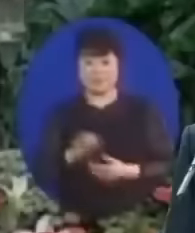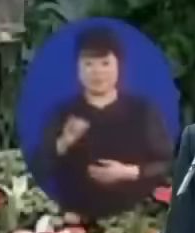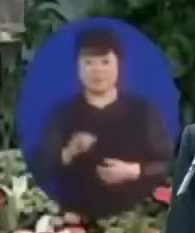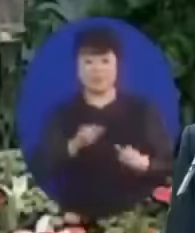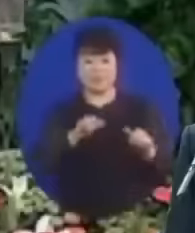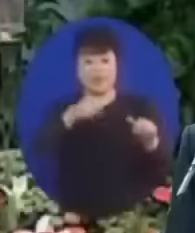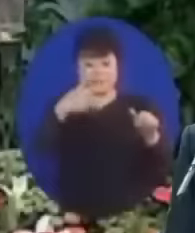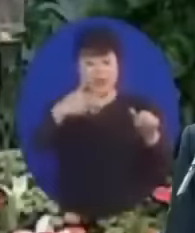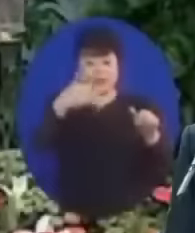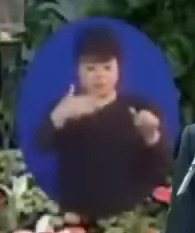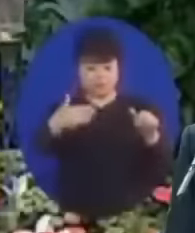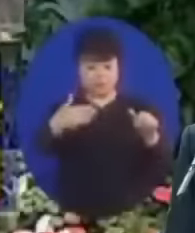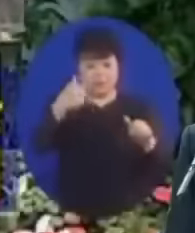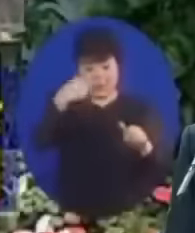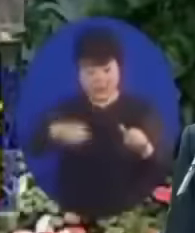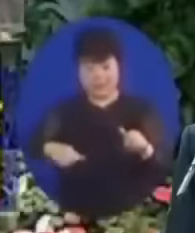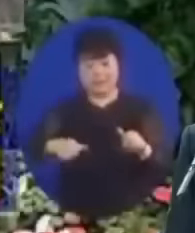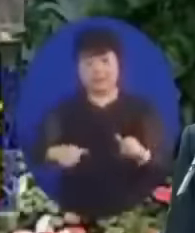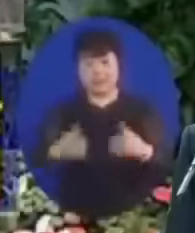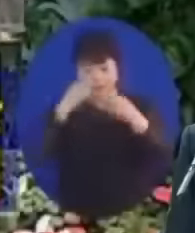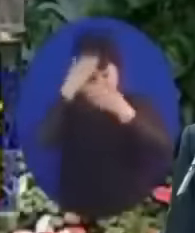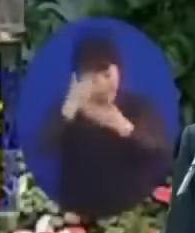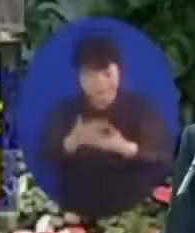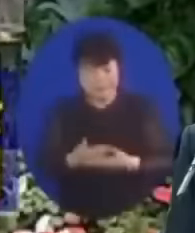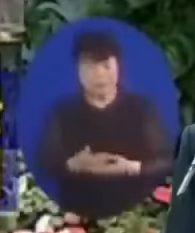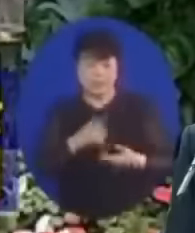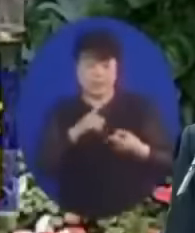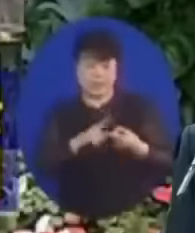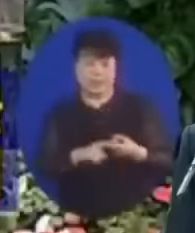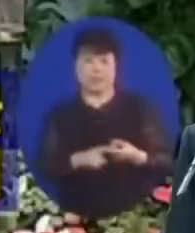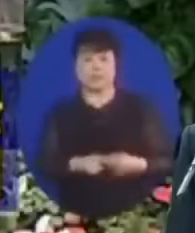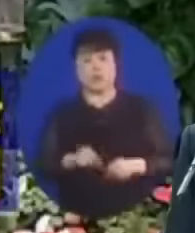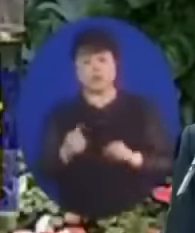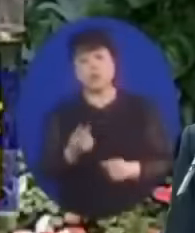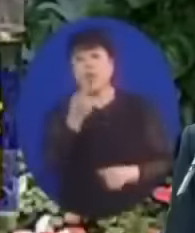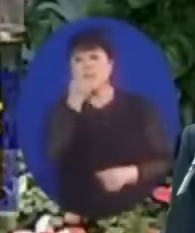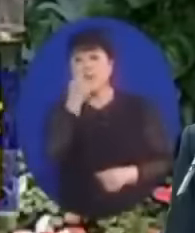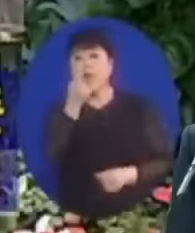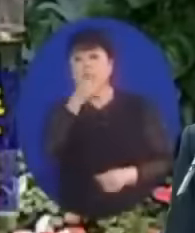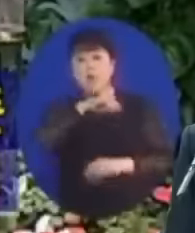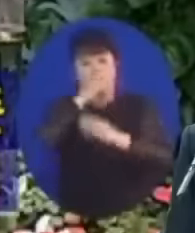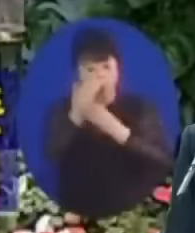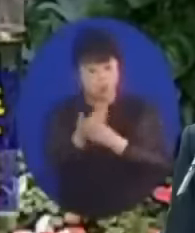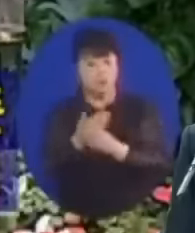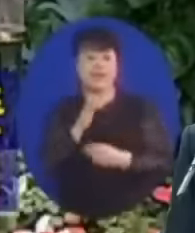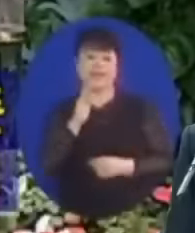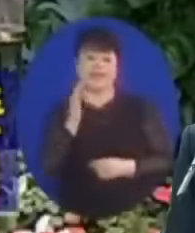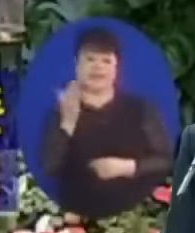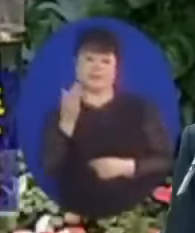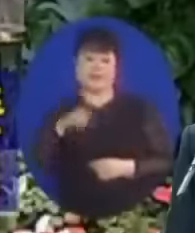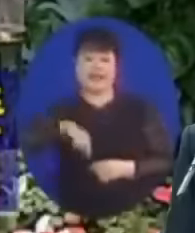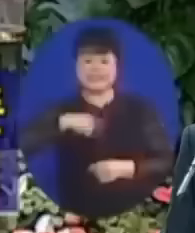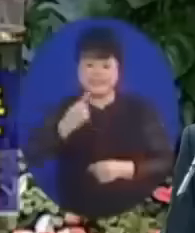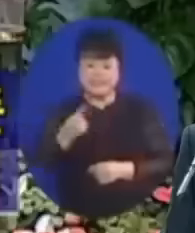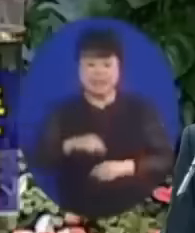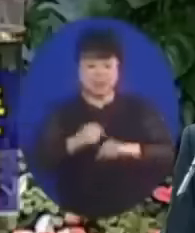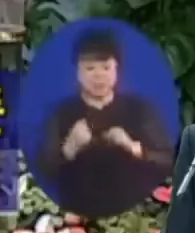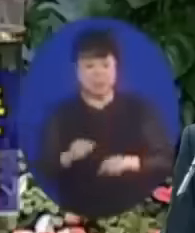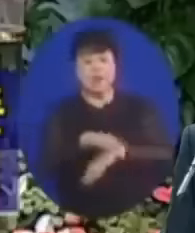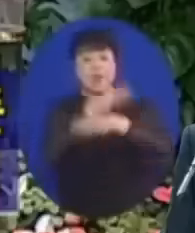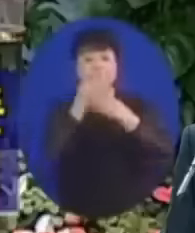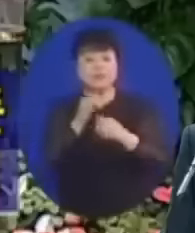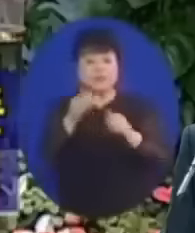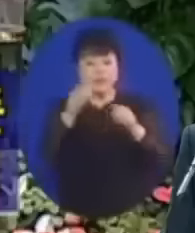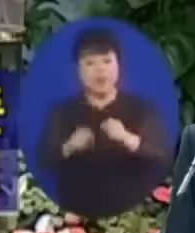5장 8절로 9절에 그가 아들이시면서도 받으시는 고난으로 순종함을 배워서 온전하게 되셨은즉 자기에게 순종하는